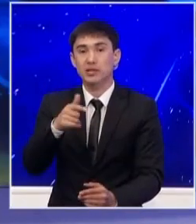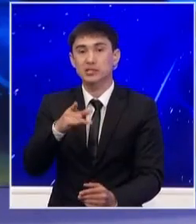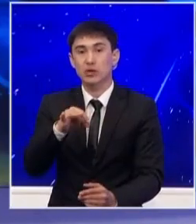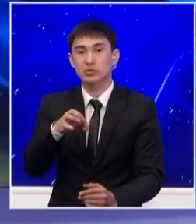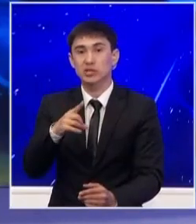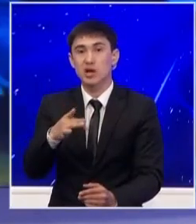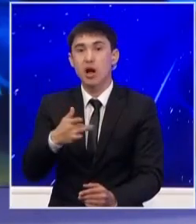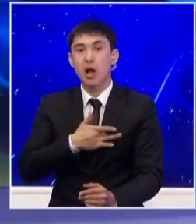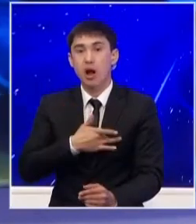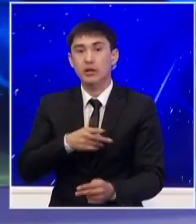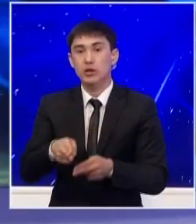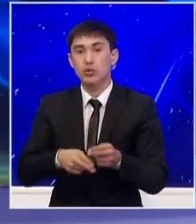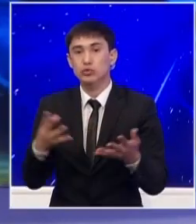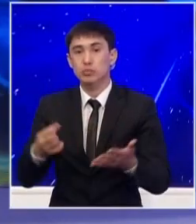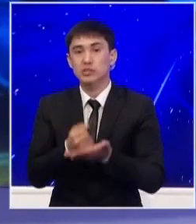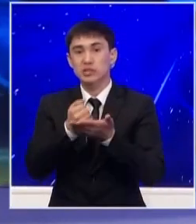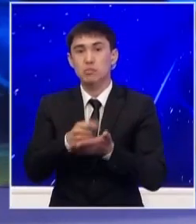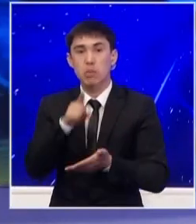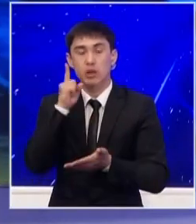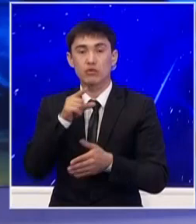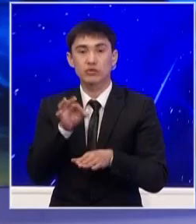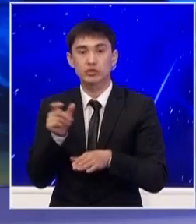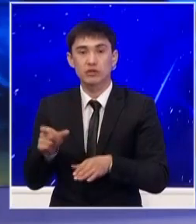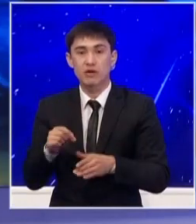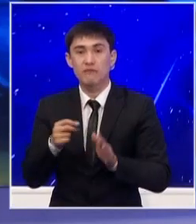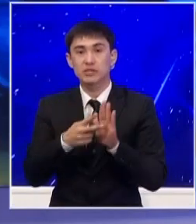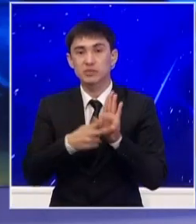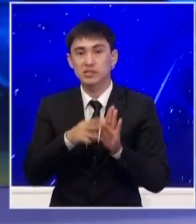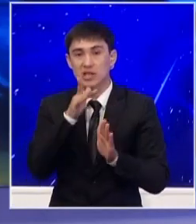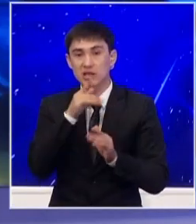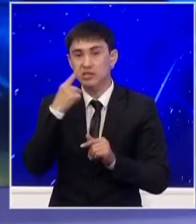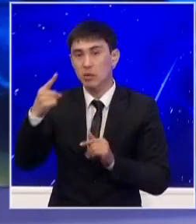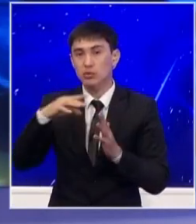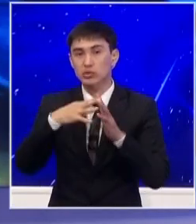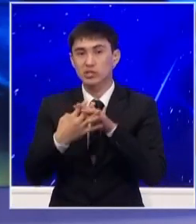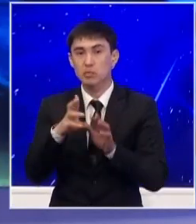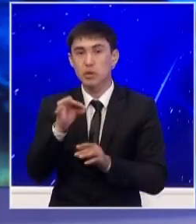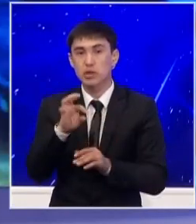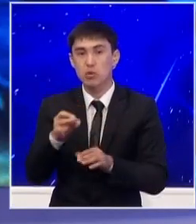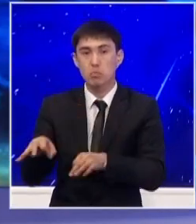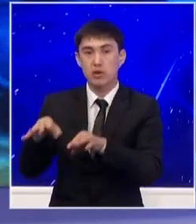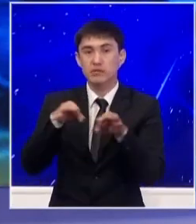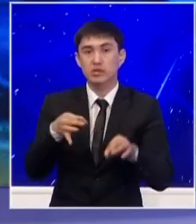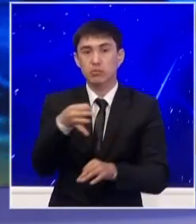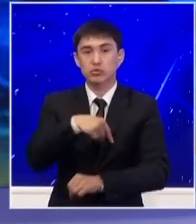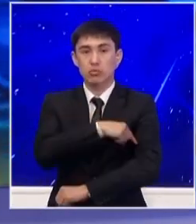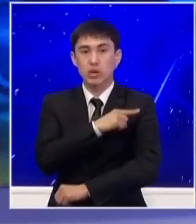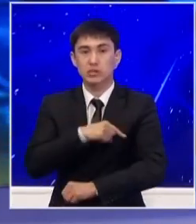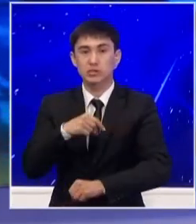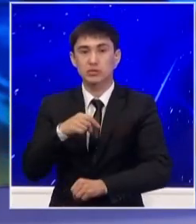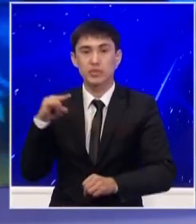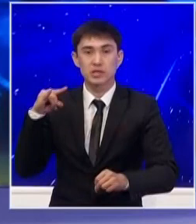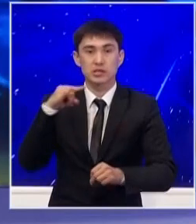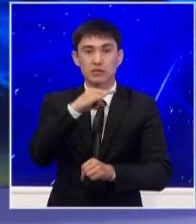Мангистауские кардиохирурги спасли сердце молодого пациента. 18-летнего жителя самого отдаленного села Бейнеу привезли в областную больницу